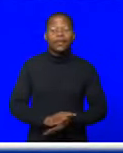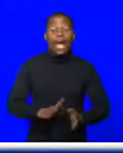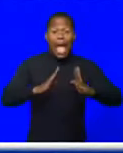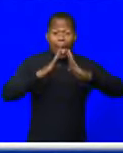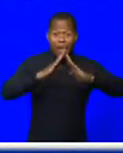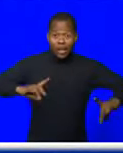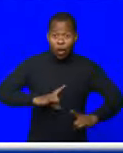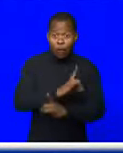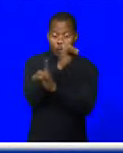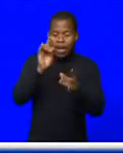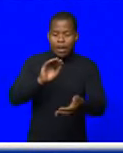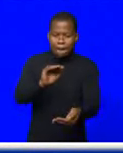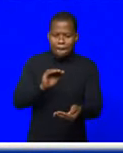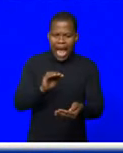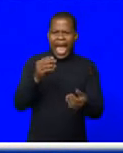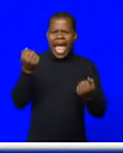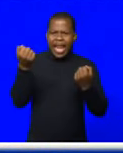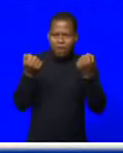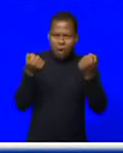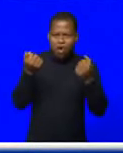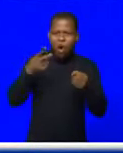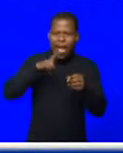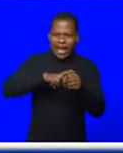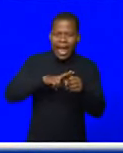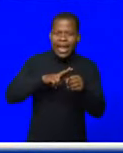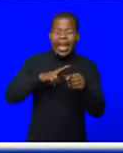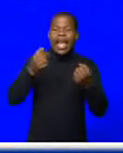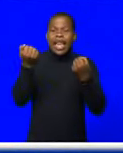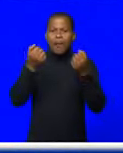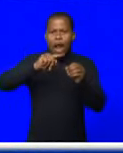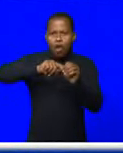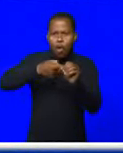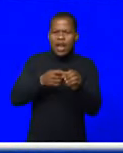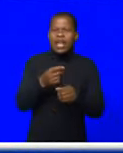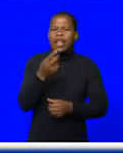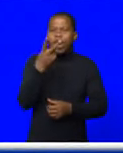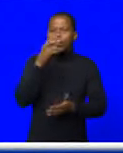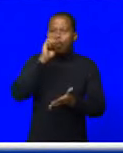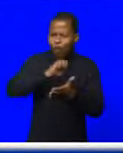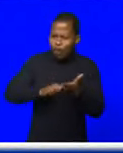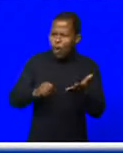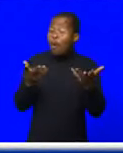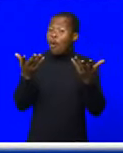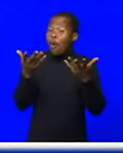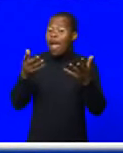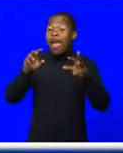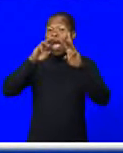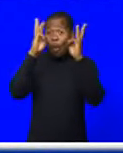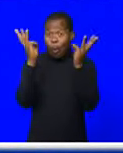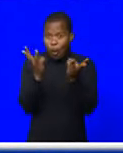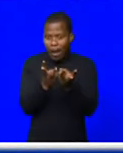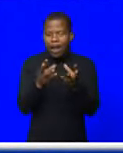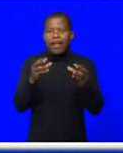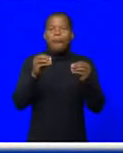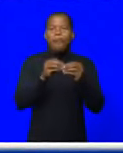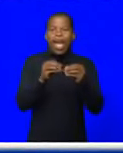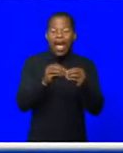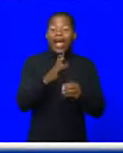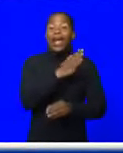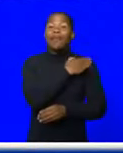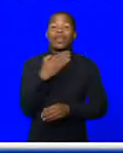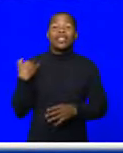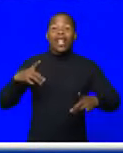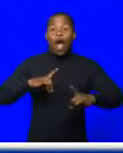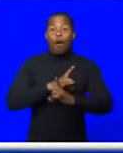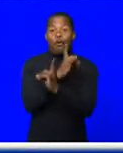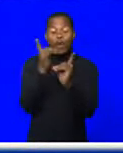Litiko letempilo selemukele timoto kanye nemaloli lamabili ebhangela kamhlaba iWorld Bank ekuchuba umsebenzi walo. Indvuna yelitiko letempilo